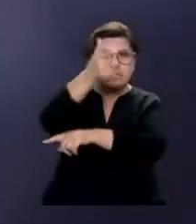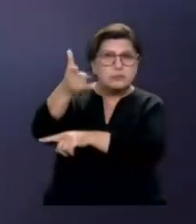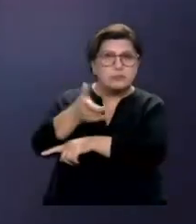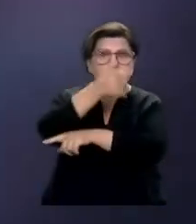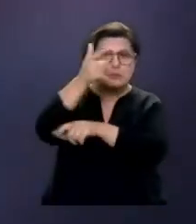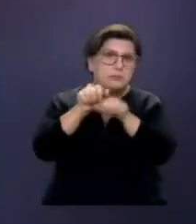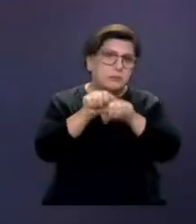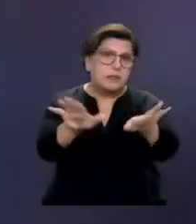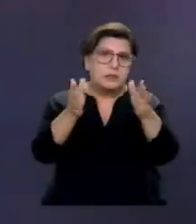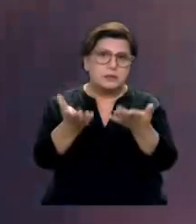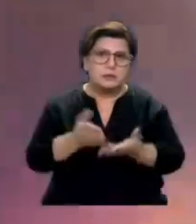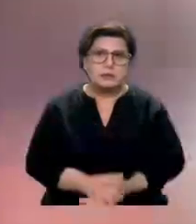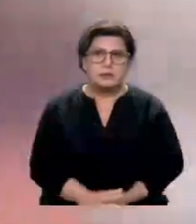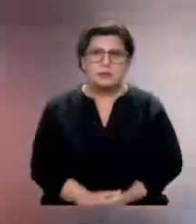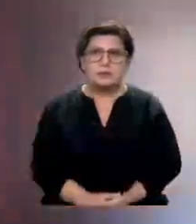Görüyorsunuz.